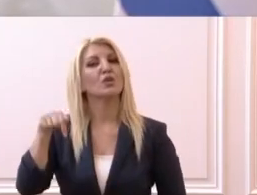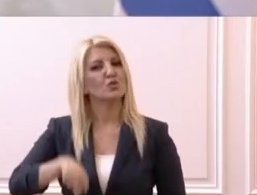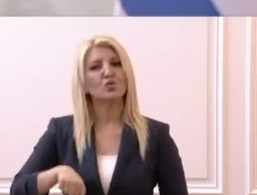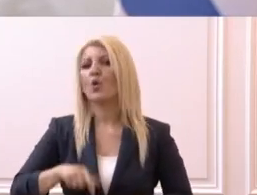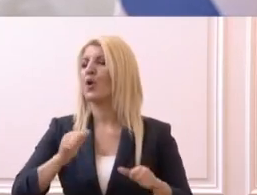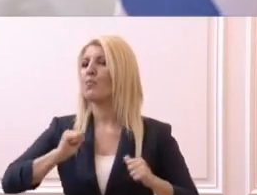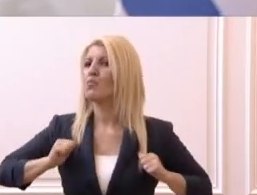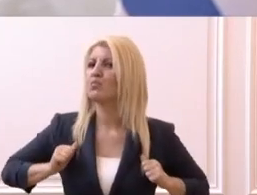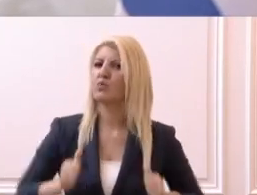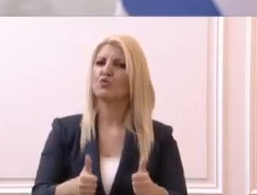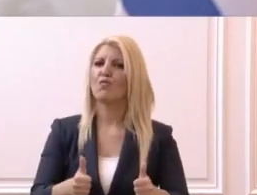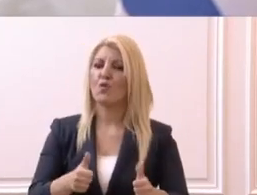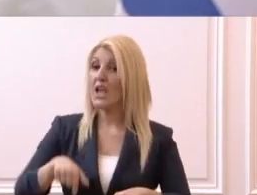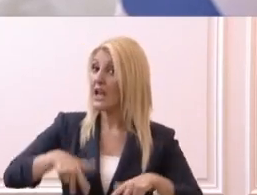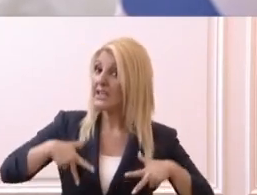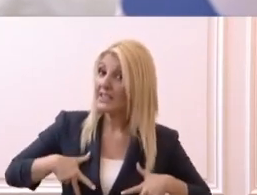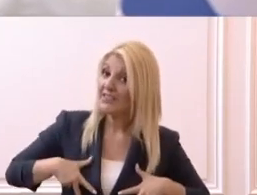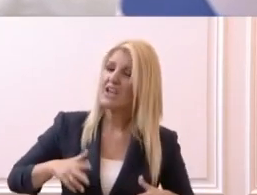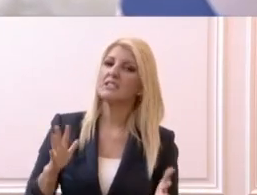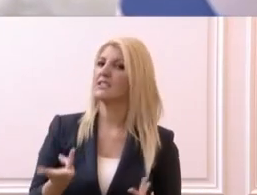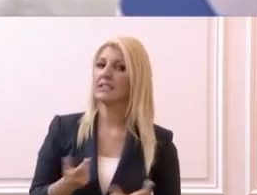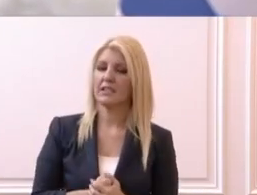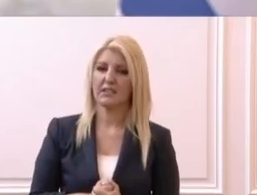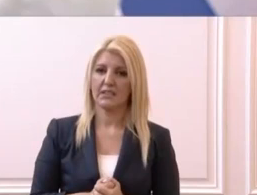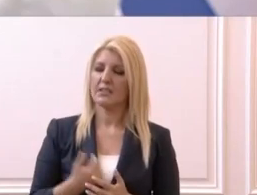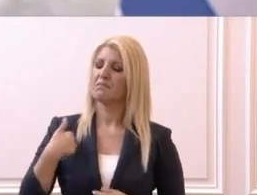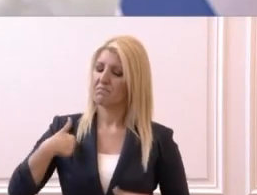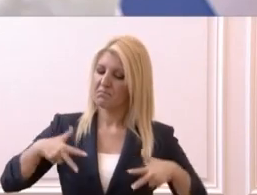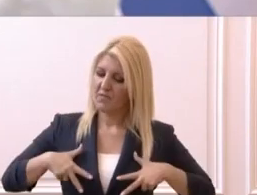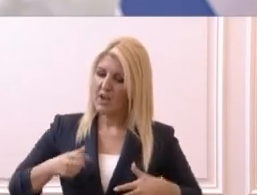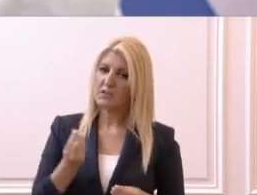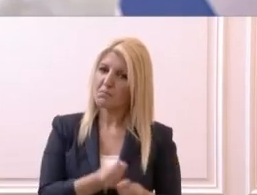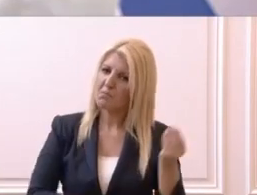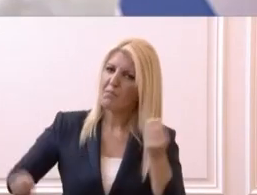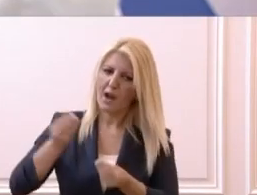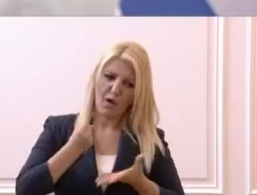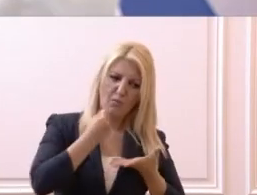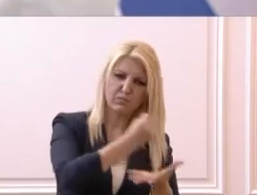κυβέρνηση διαθέτει πρόσθετους πόρους, πρόσθετα κεφάλαια, σε κλάδους που